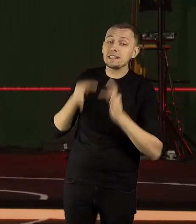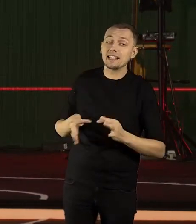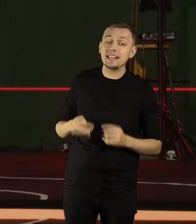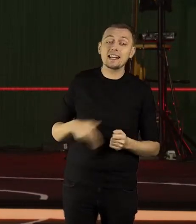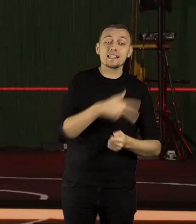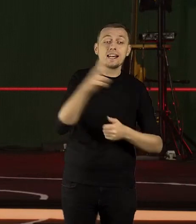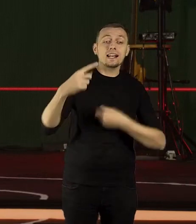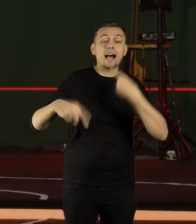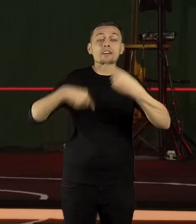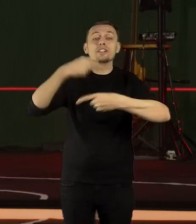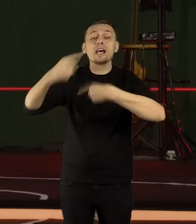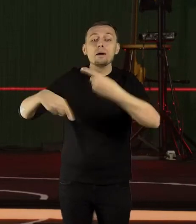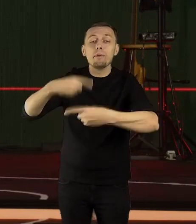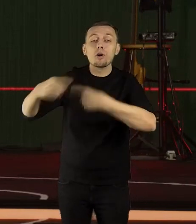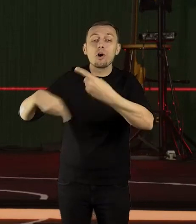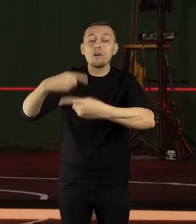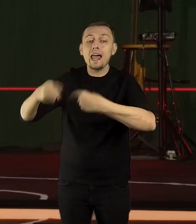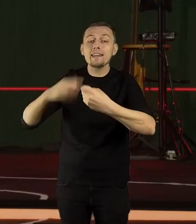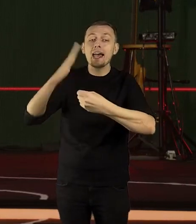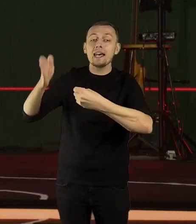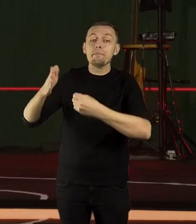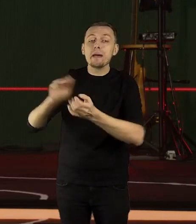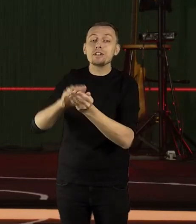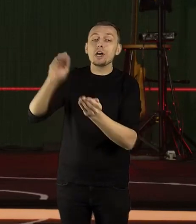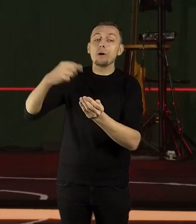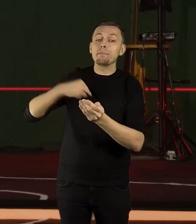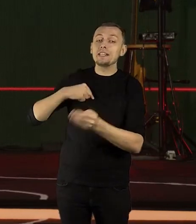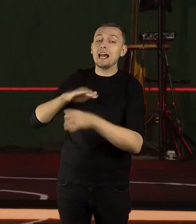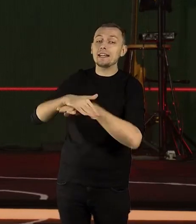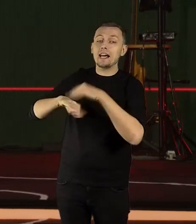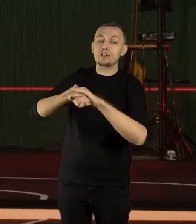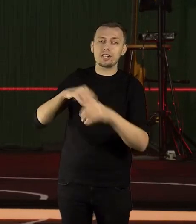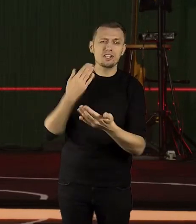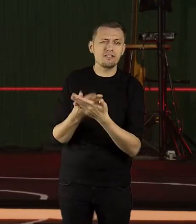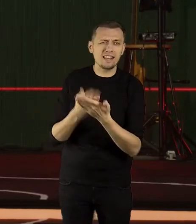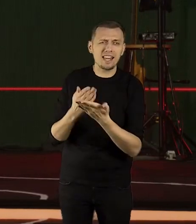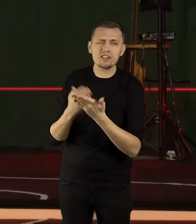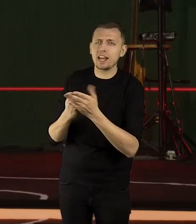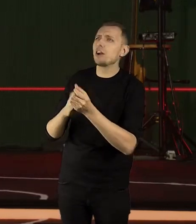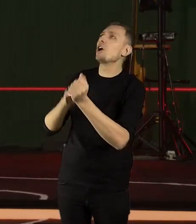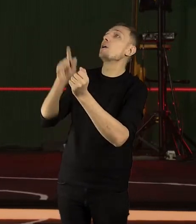za szczęśliwą, ponieważ Wszechmocny zrobił dla mnie wielką rzecz.